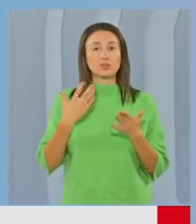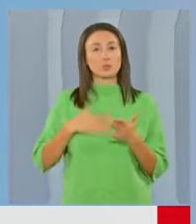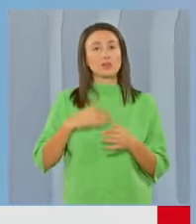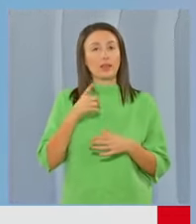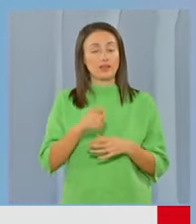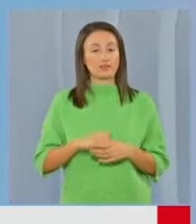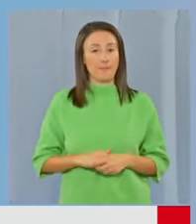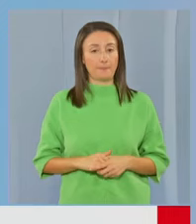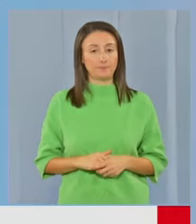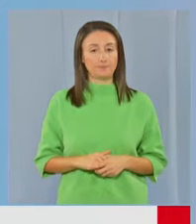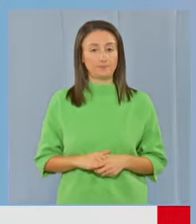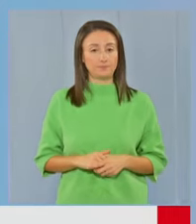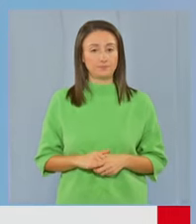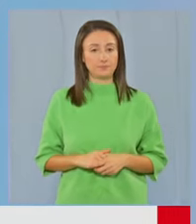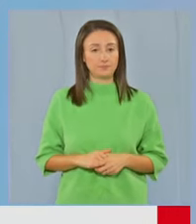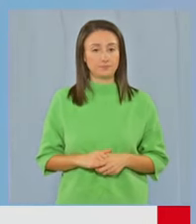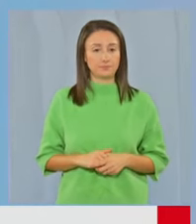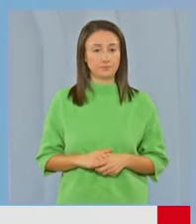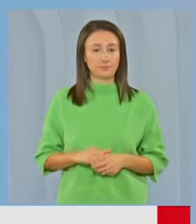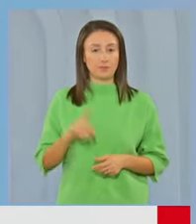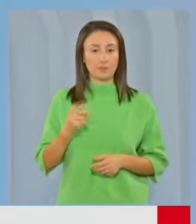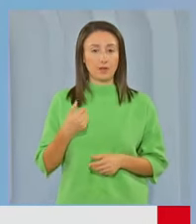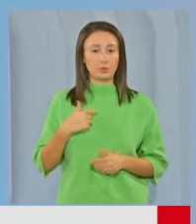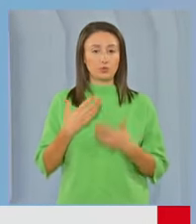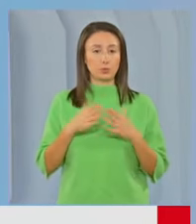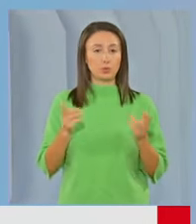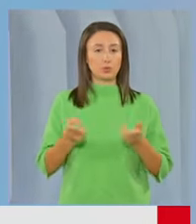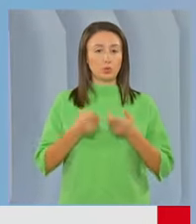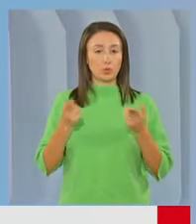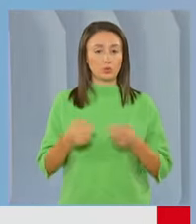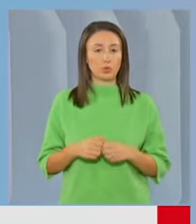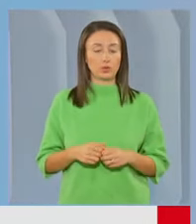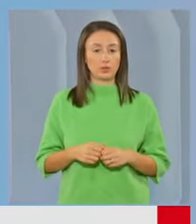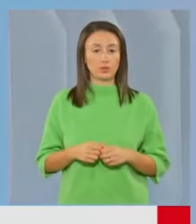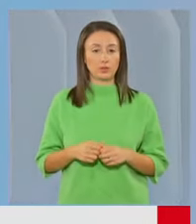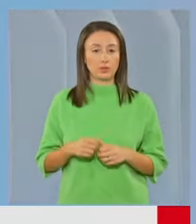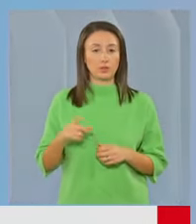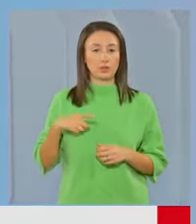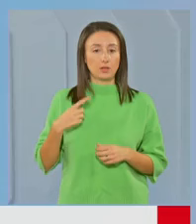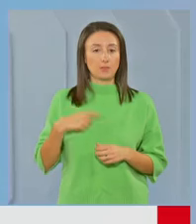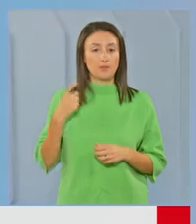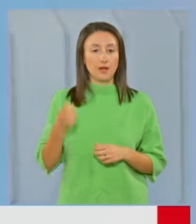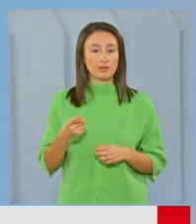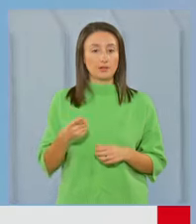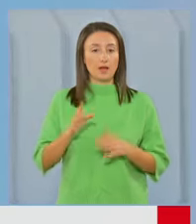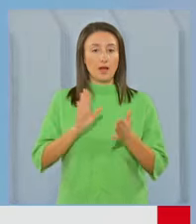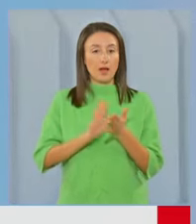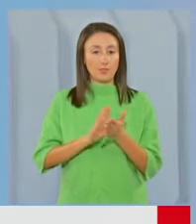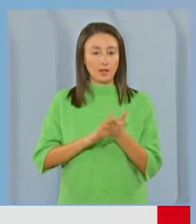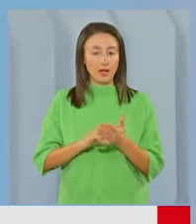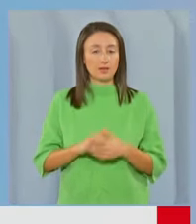românilor Da ă au început ușor ușor să zicem și românii să și mai există nu și aplicații